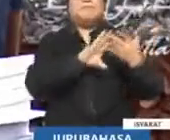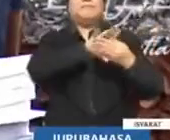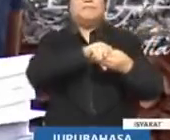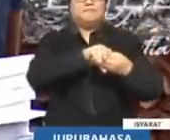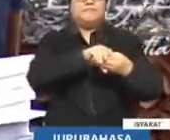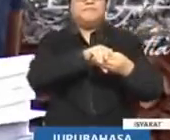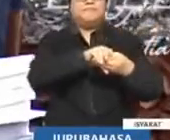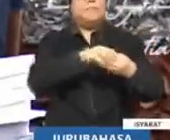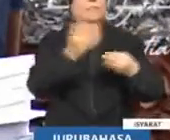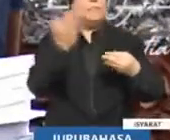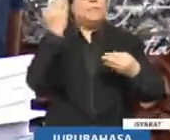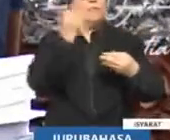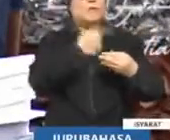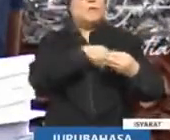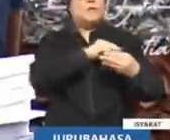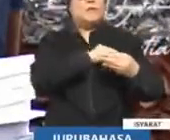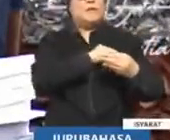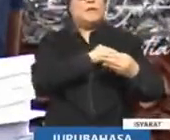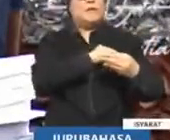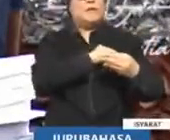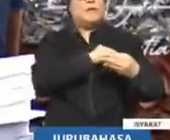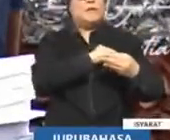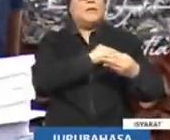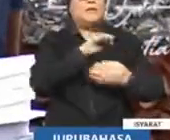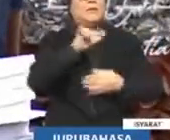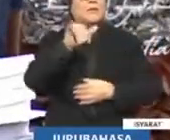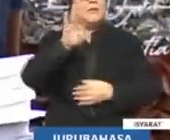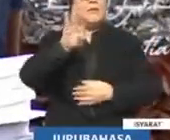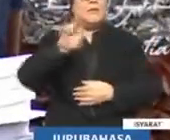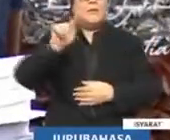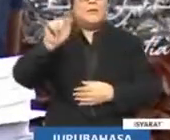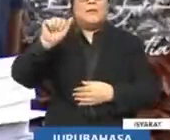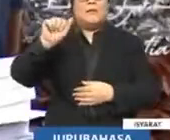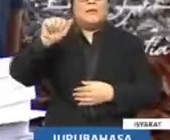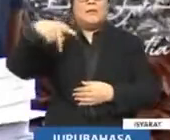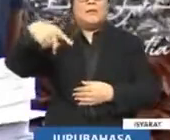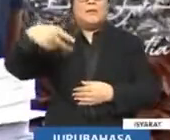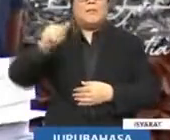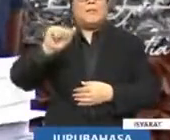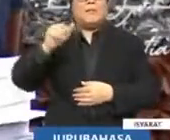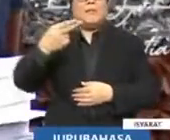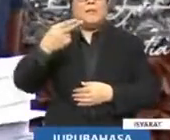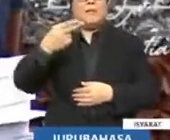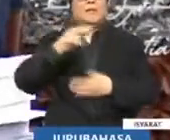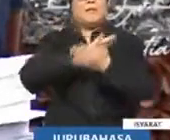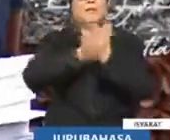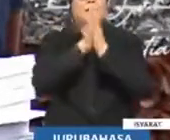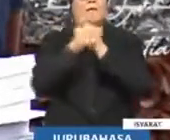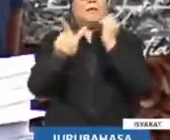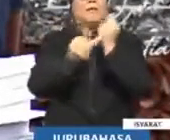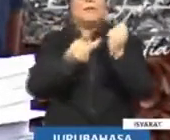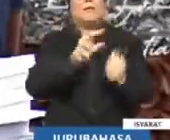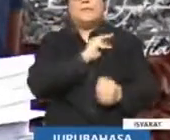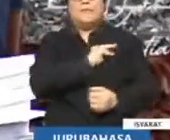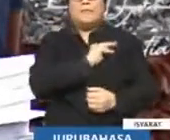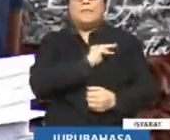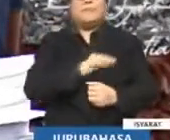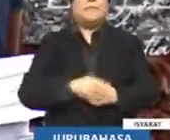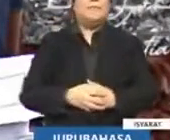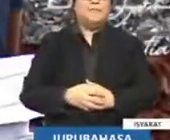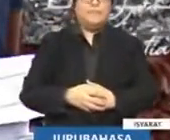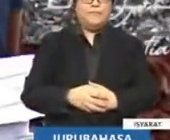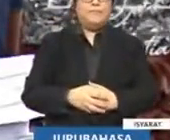Kementerian Pada masa itu app yang hormat tapah ketika itu menjadi timbalan menteri